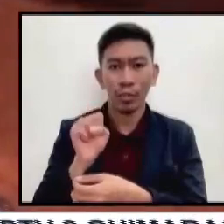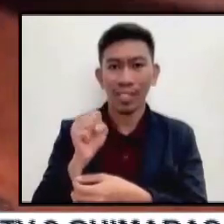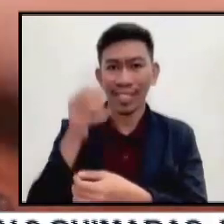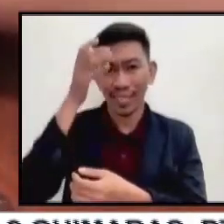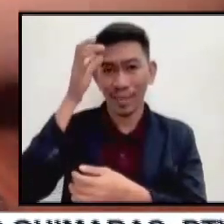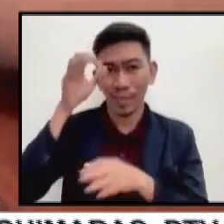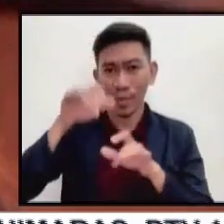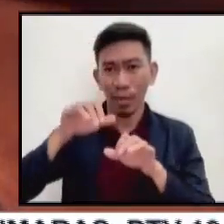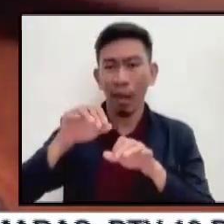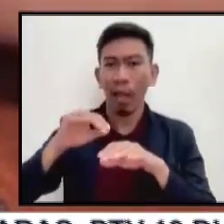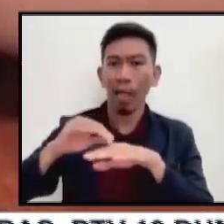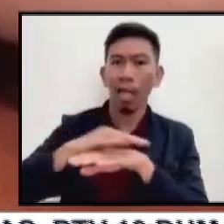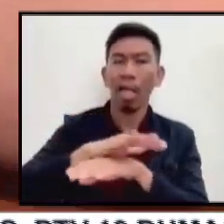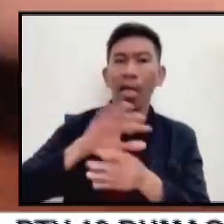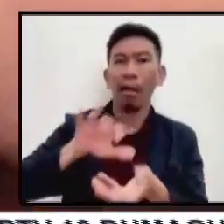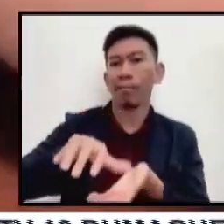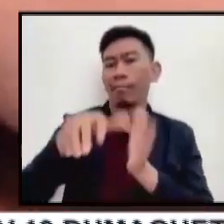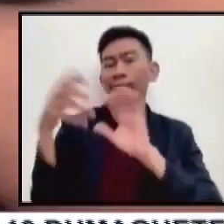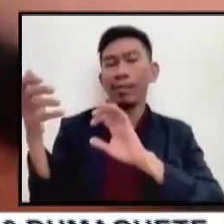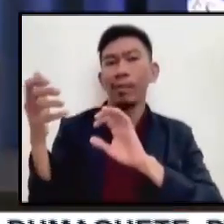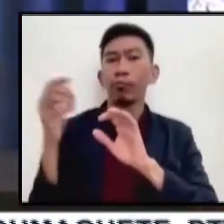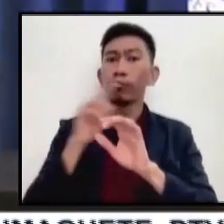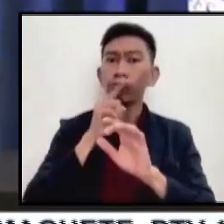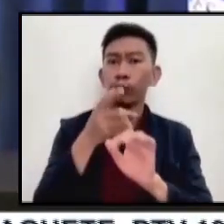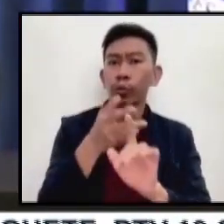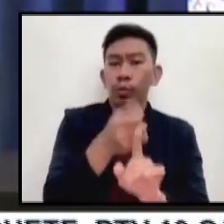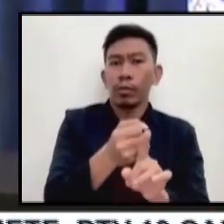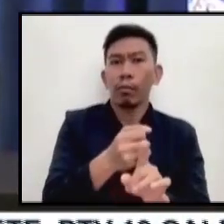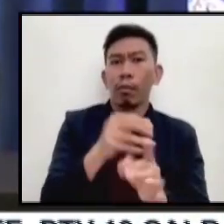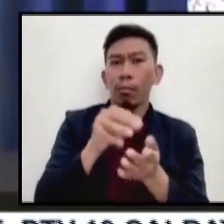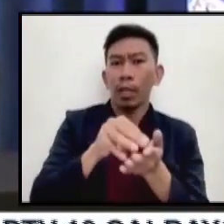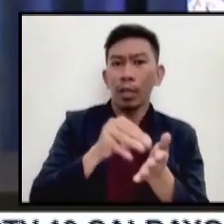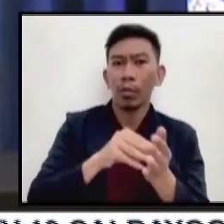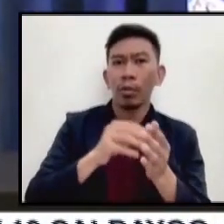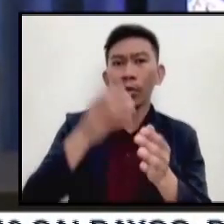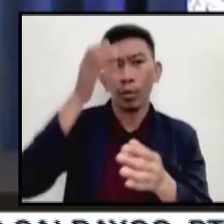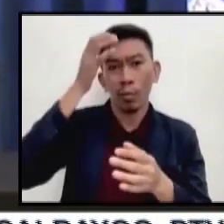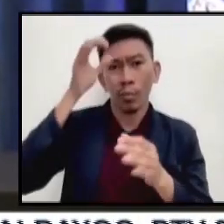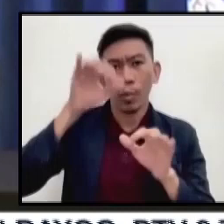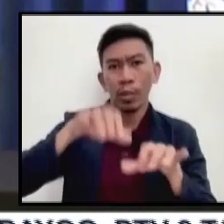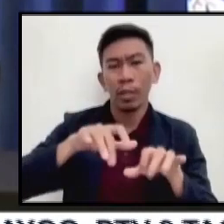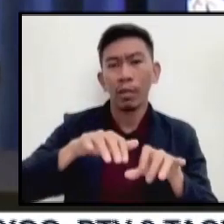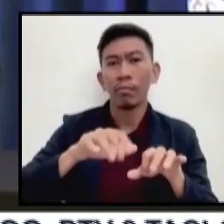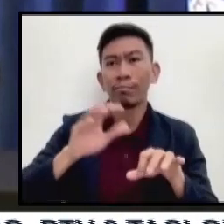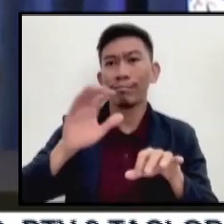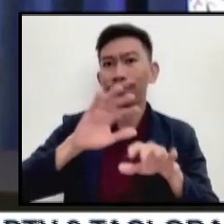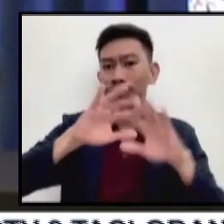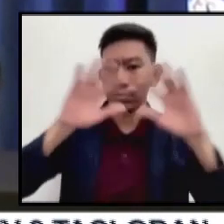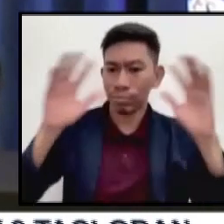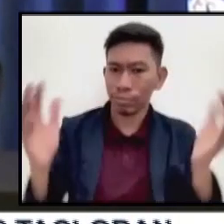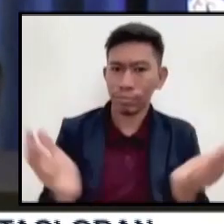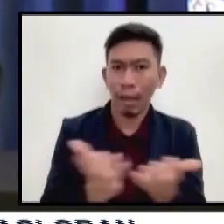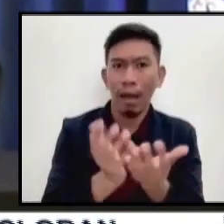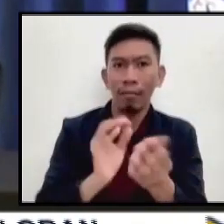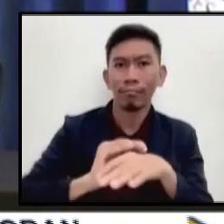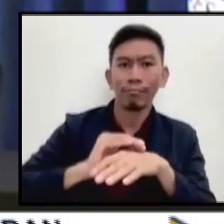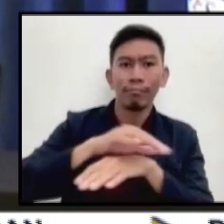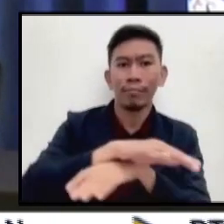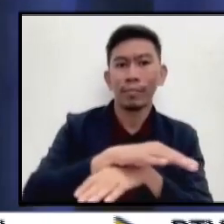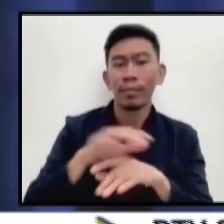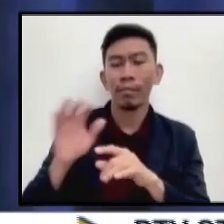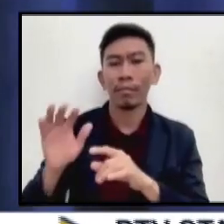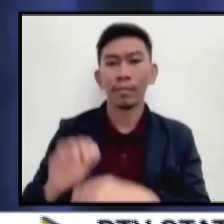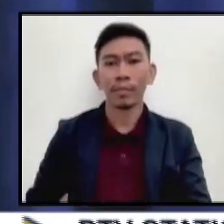sa milyon-milyong computer systems sa buong mundo. Ayon kay Department of Information and Communications Technology Secretary John Ivan